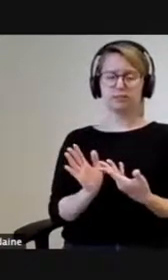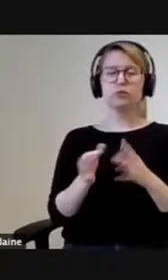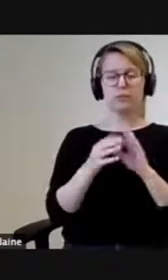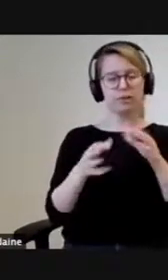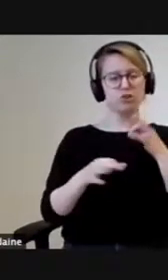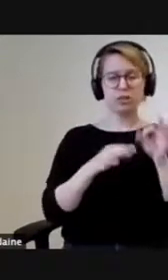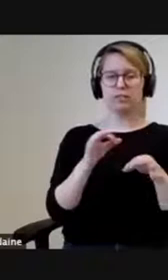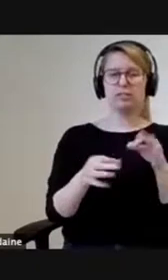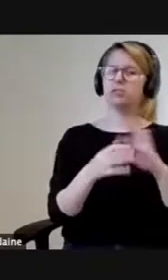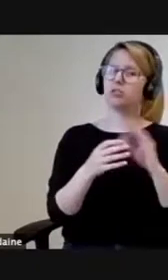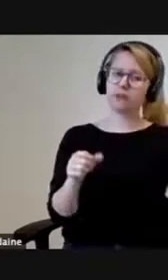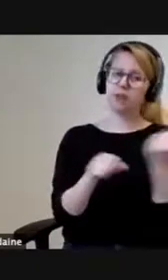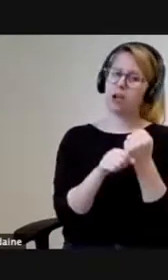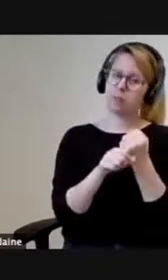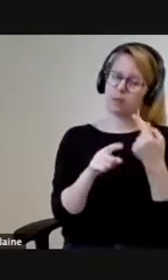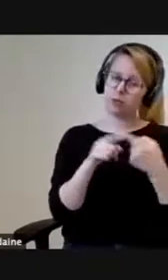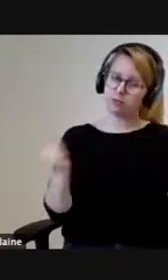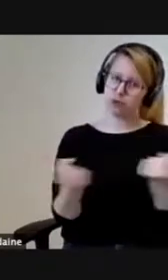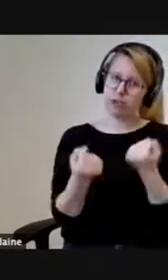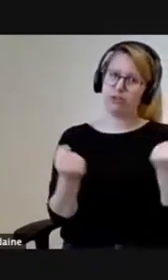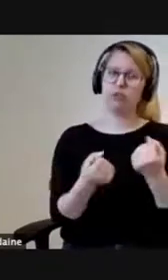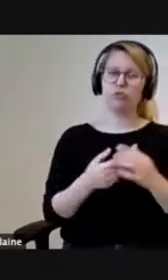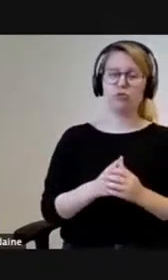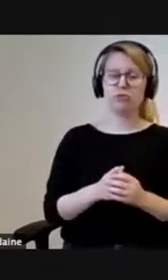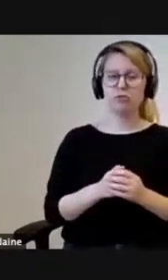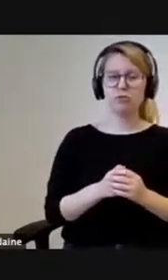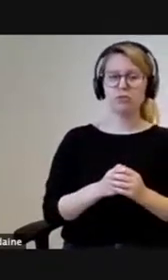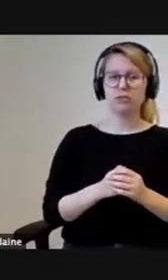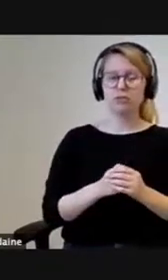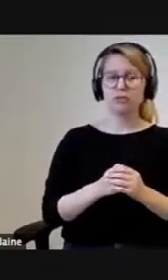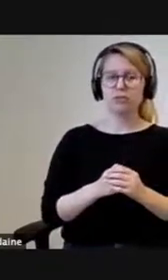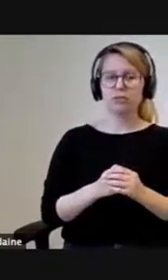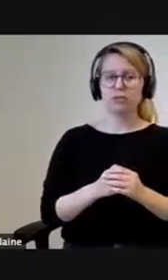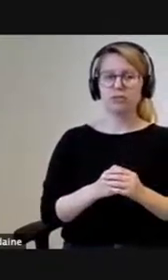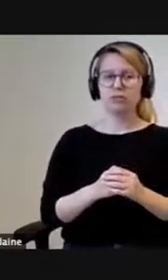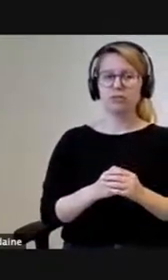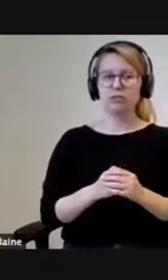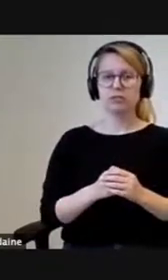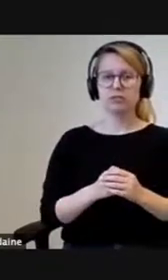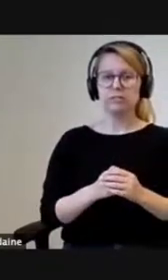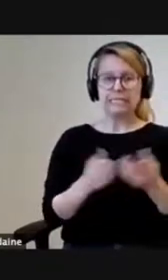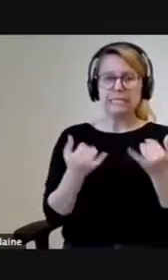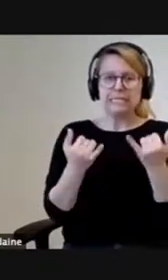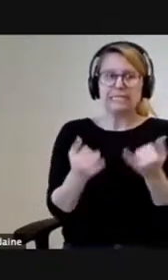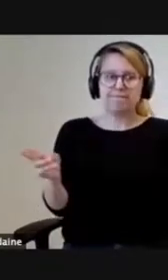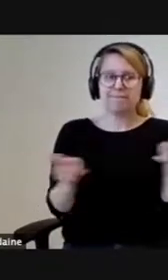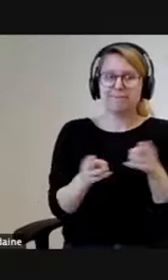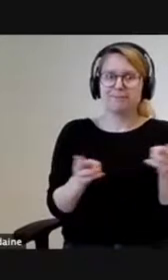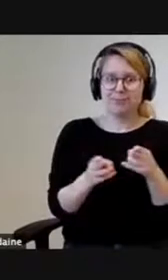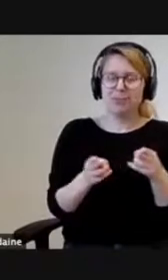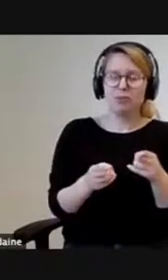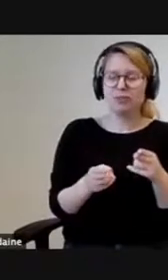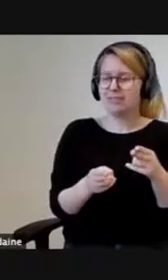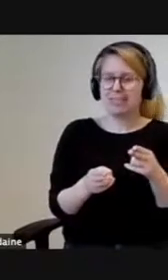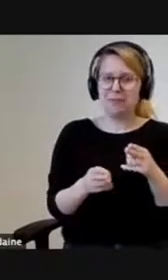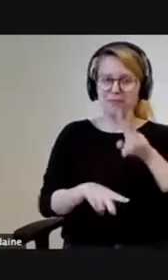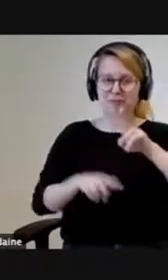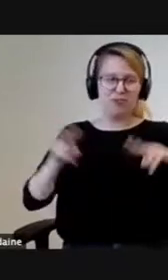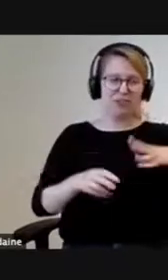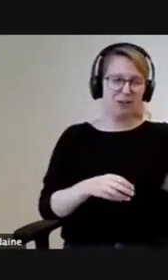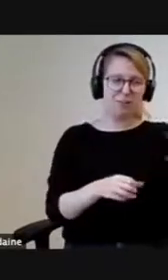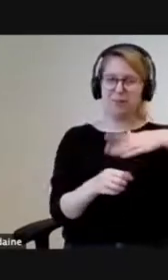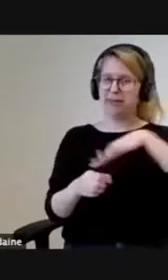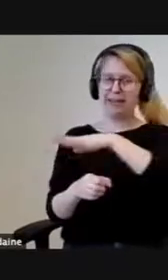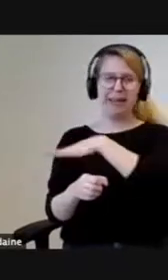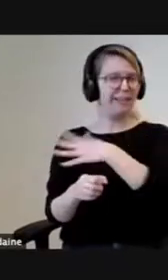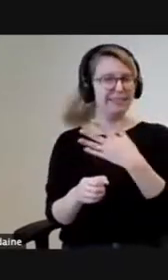Voilà, je pense que j'ai fait le tour très rapidement. C'est une sorte de panorama très rapide de la stratégie qui,